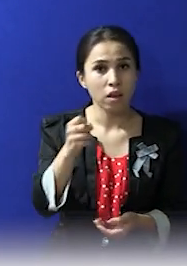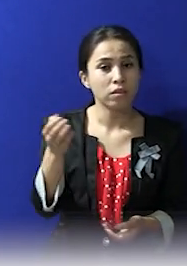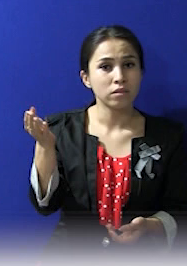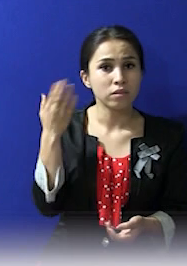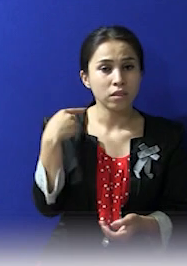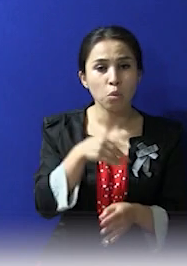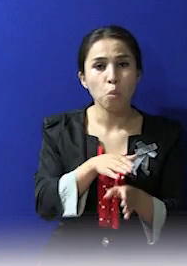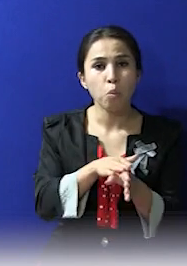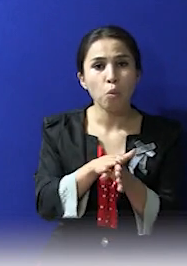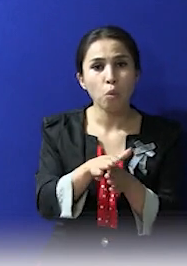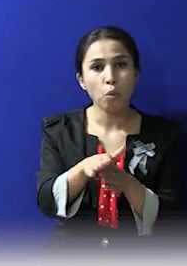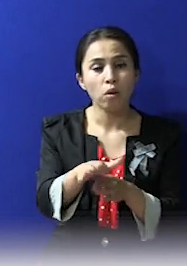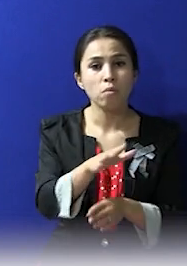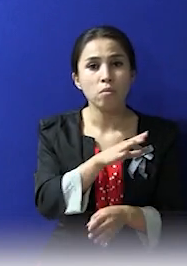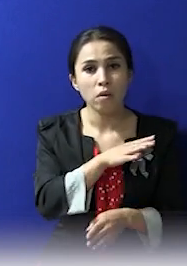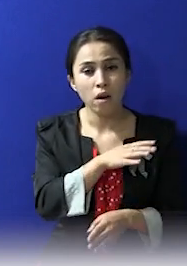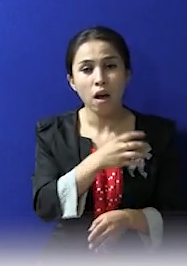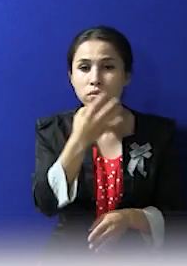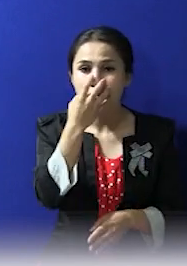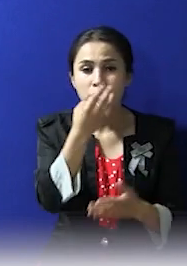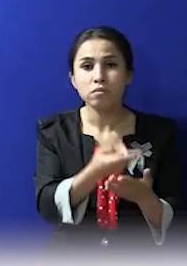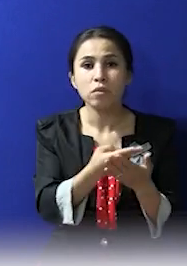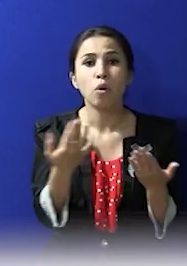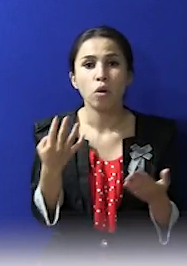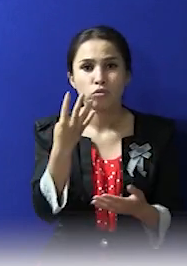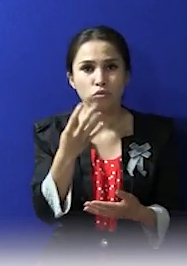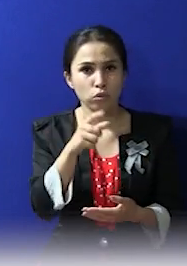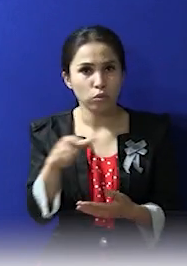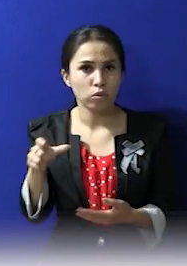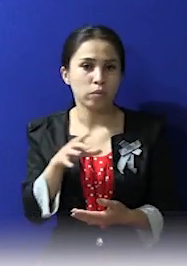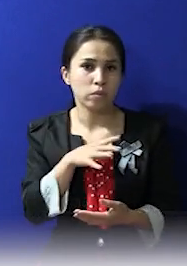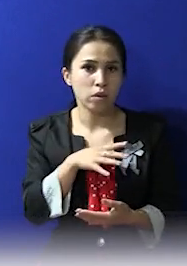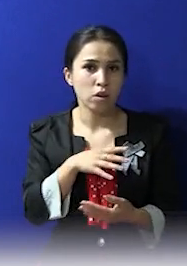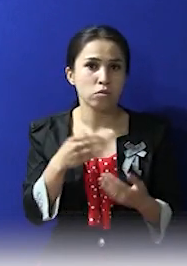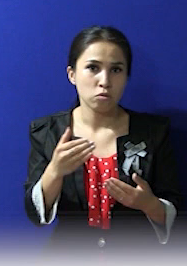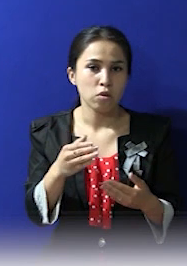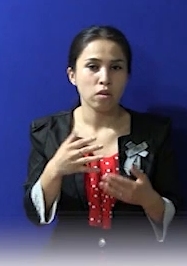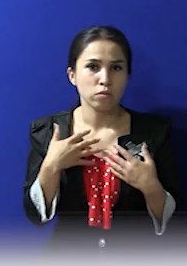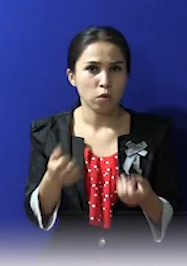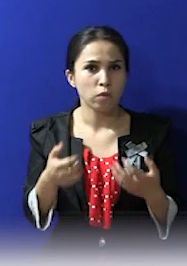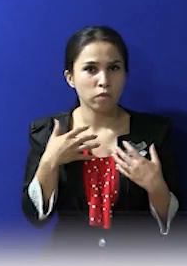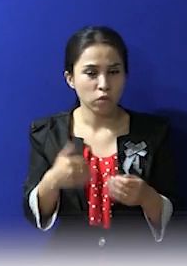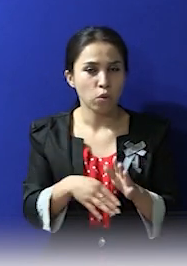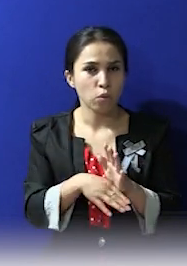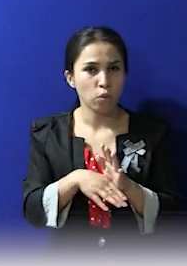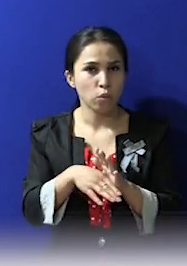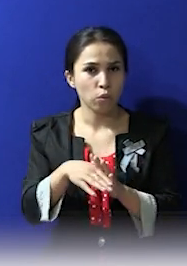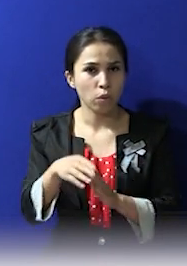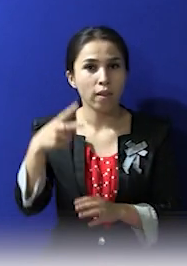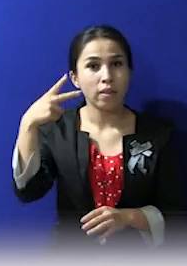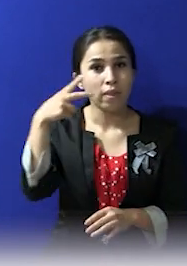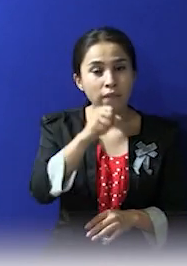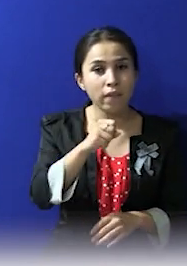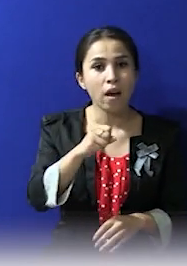программы Нурлы-Жер, Нурлы-Жол, программу индустриально-инновационного развития. Надо работать над повышением доходов людей, сокращением